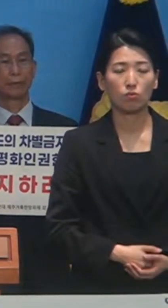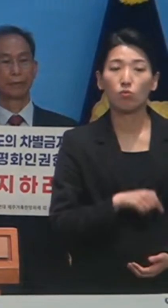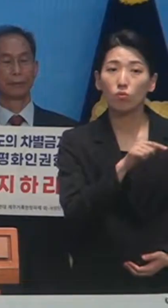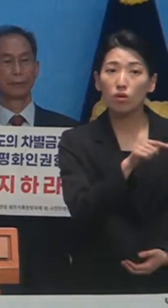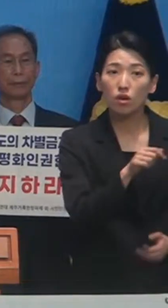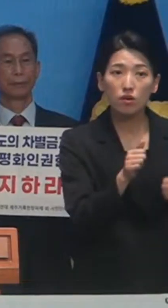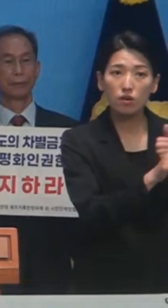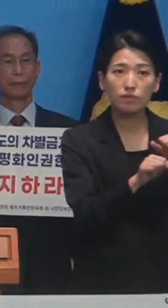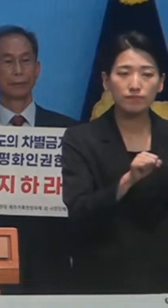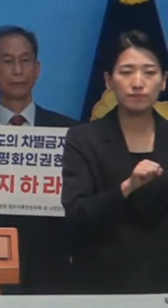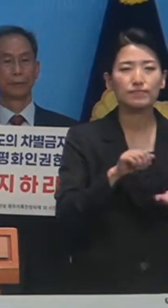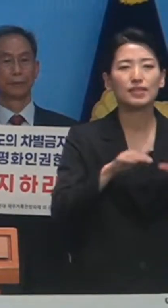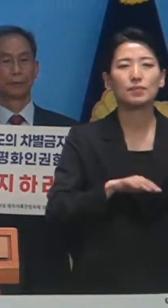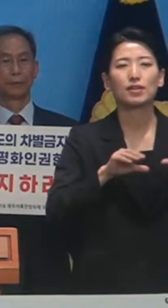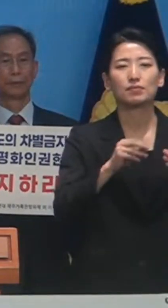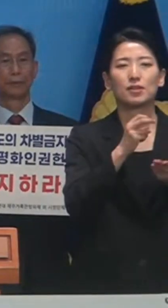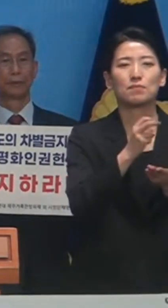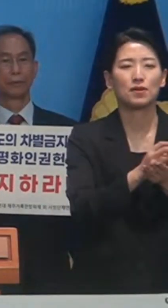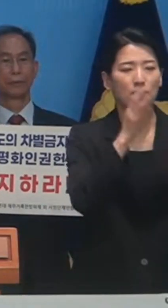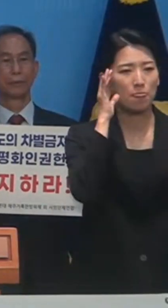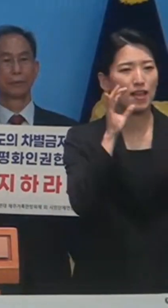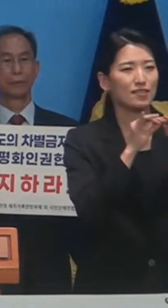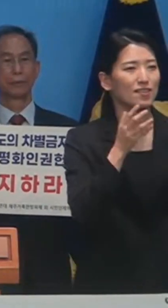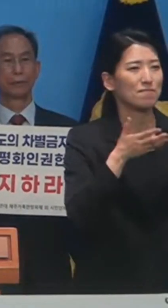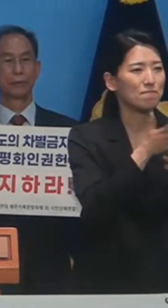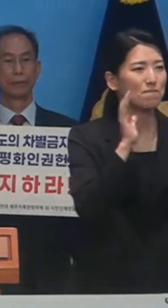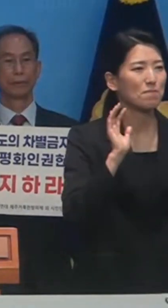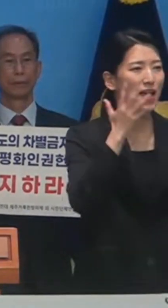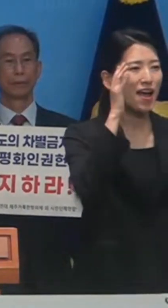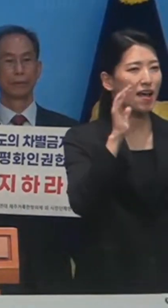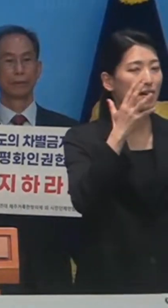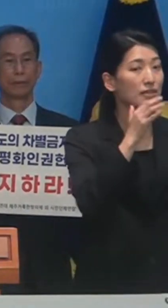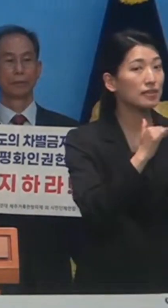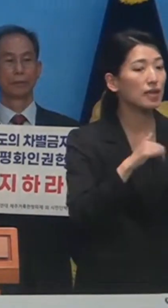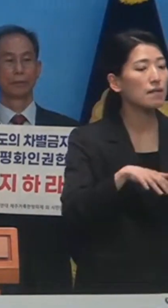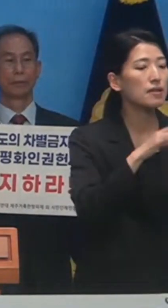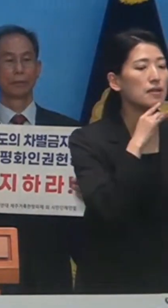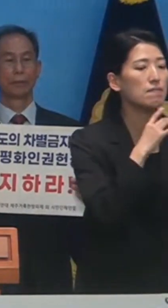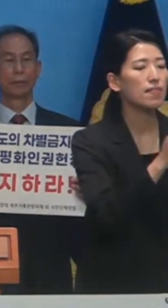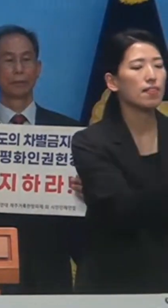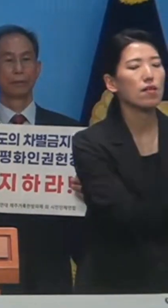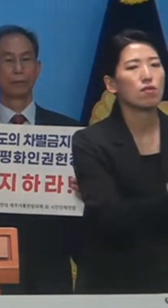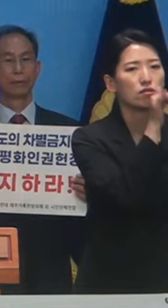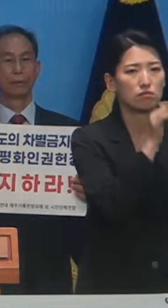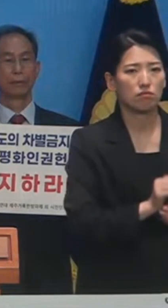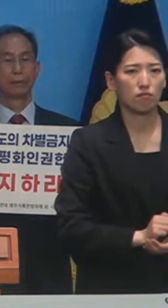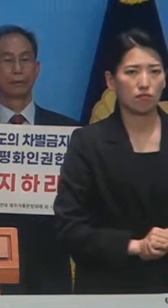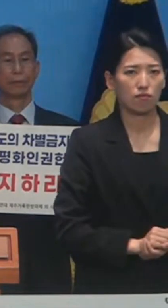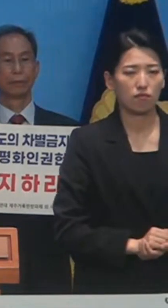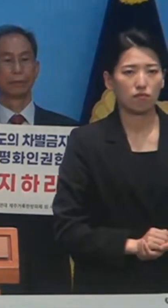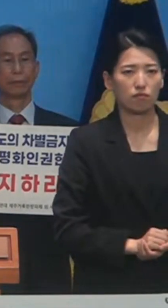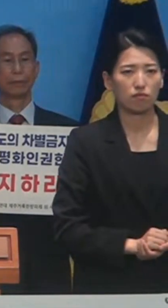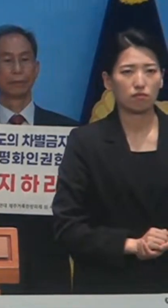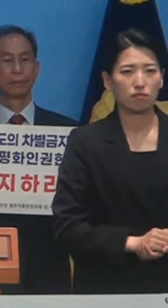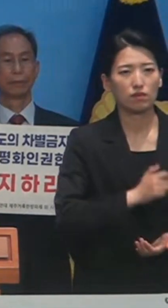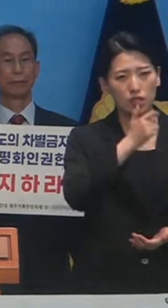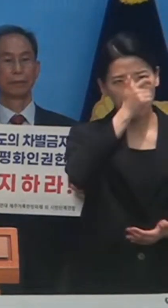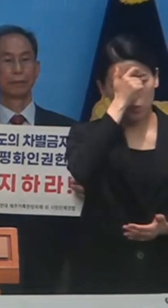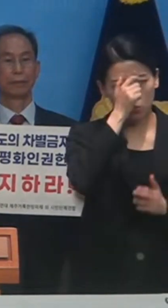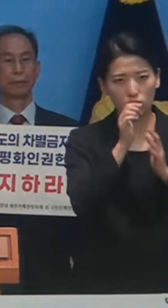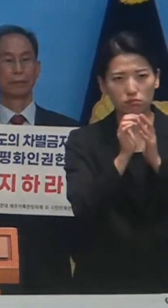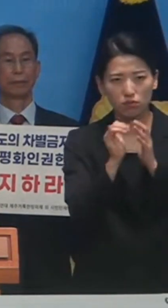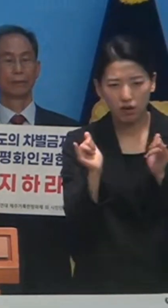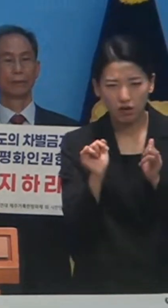모두 차별금지법을 찬성하는 위원들로 세워졌다는 것입니다. 기독교회를 포함한